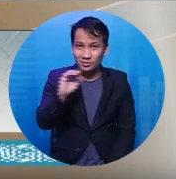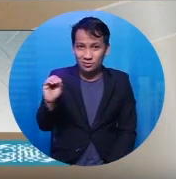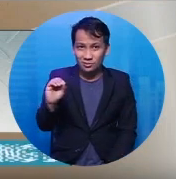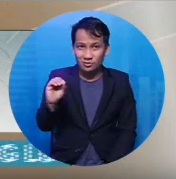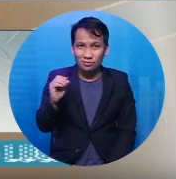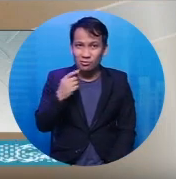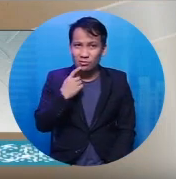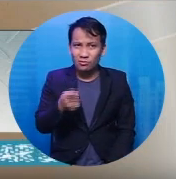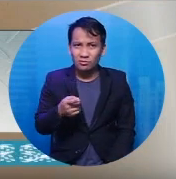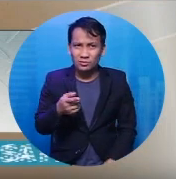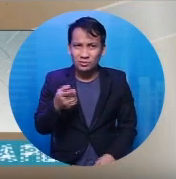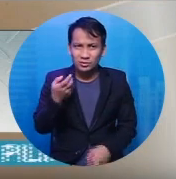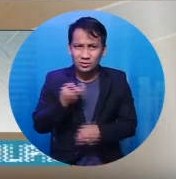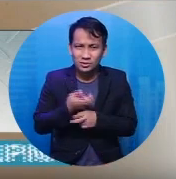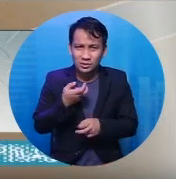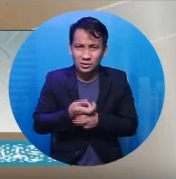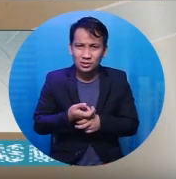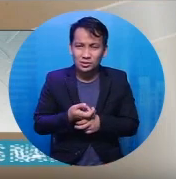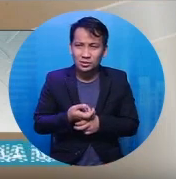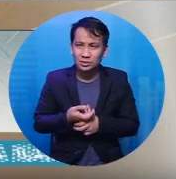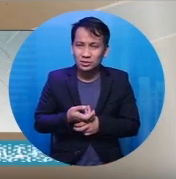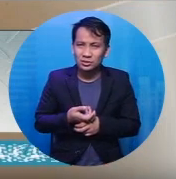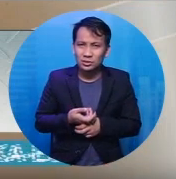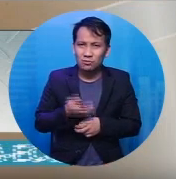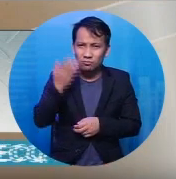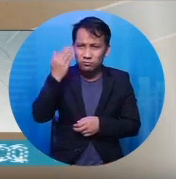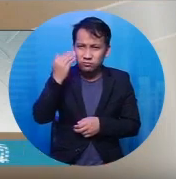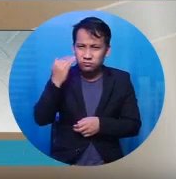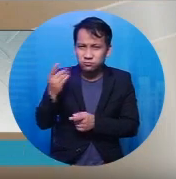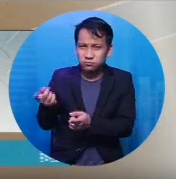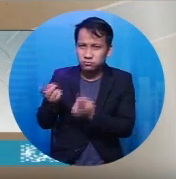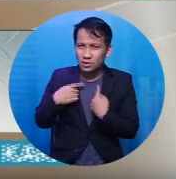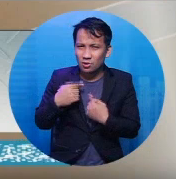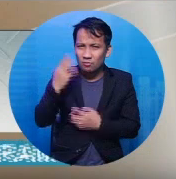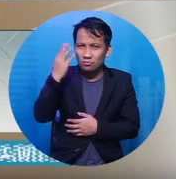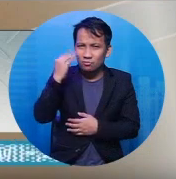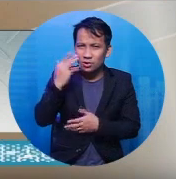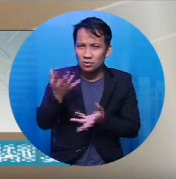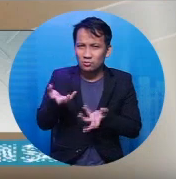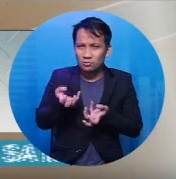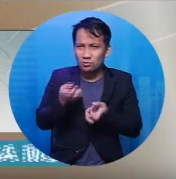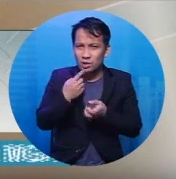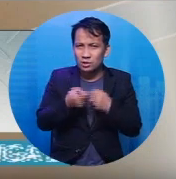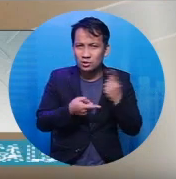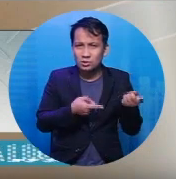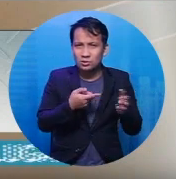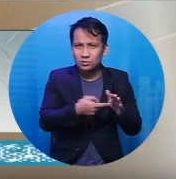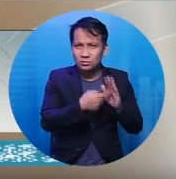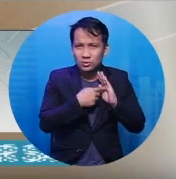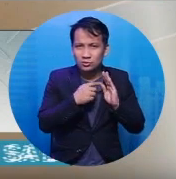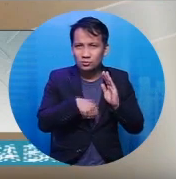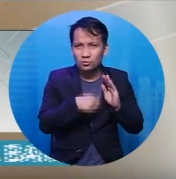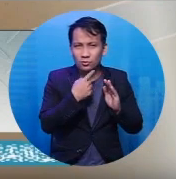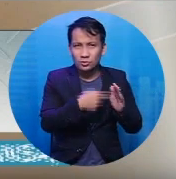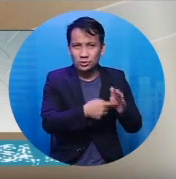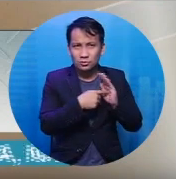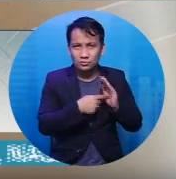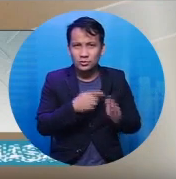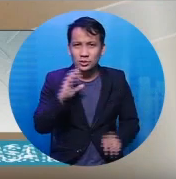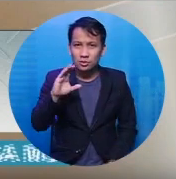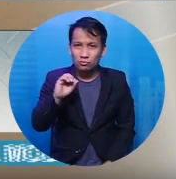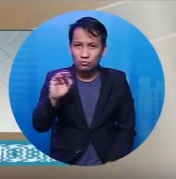kami, eh. Sabi ko, kulog lang muna tayo kasi... Hindi nga, sir, pakisagot lang, sir. Bakit kayo po ang nag-request ng cool-off muna kayo